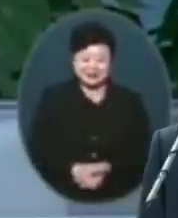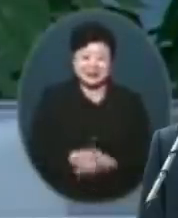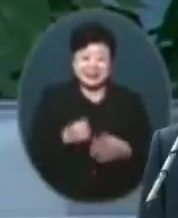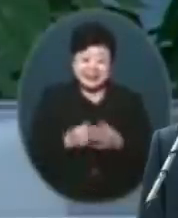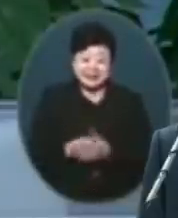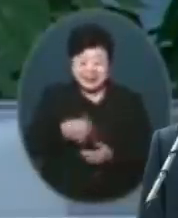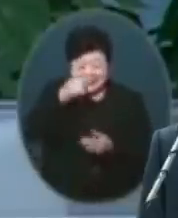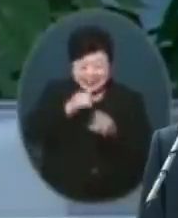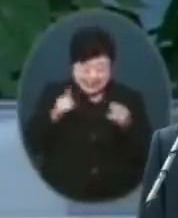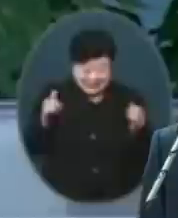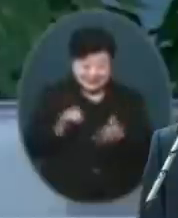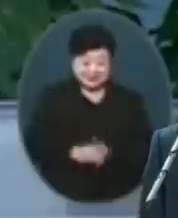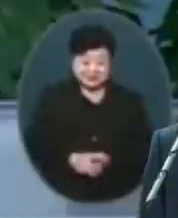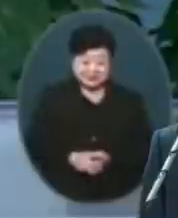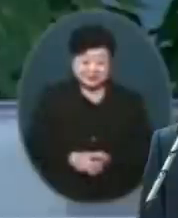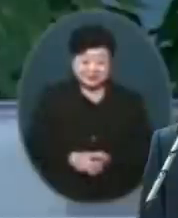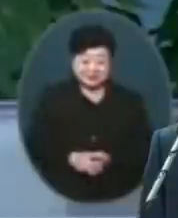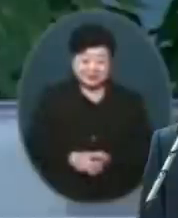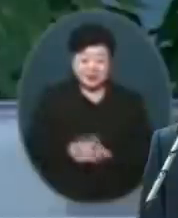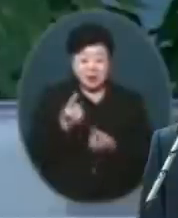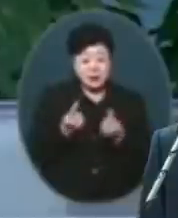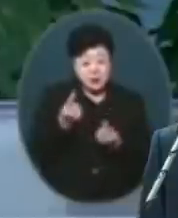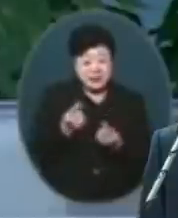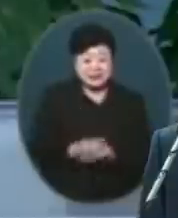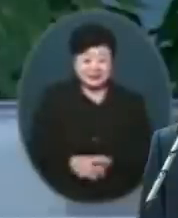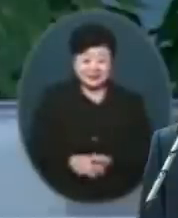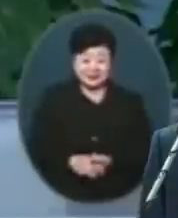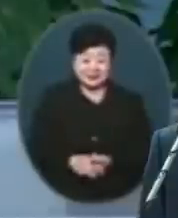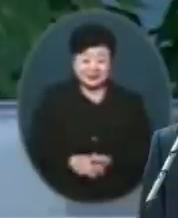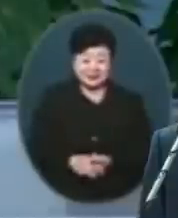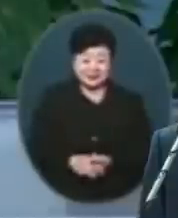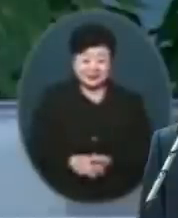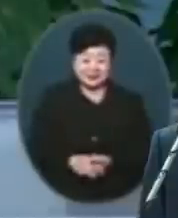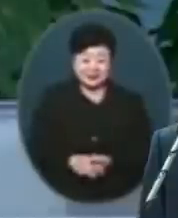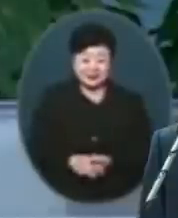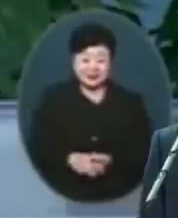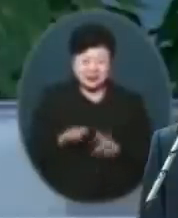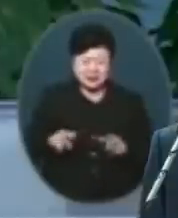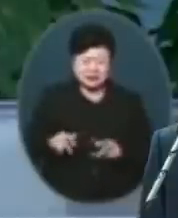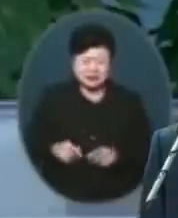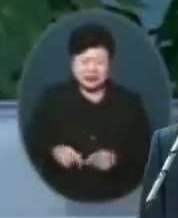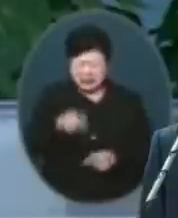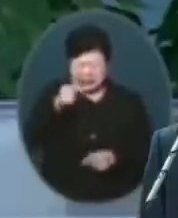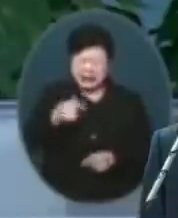그래 우리 옛날 살던 사람들에게 비교해서 얼마나 잘 살지 않습니까?